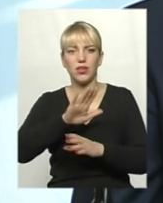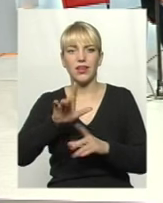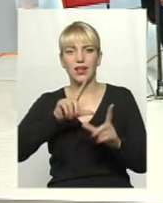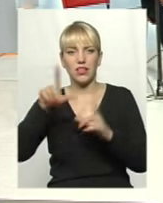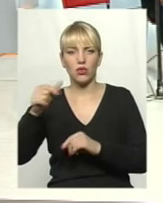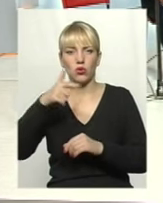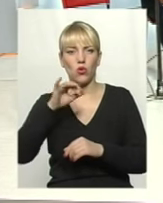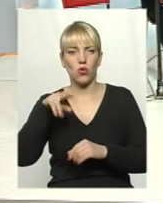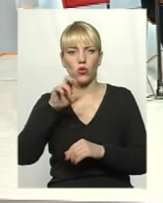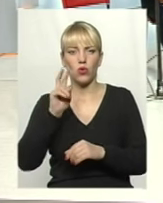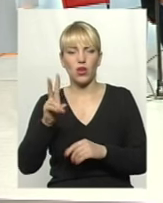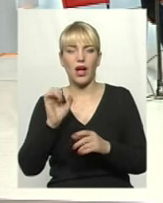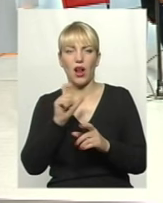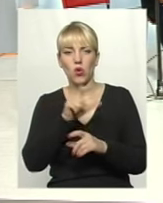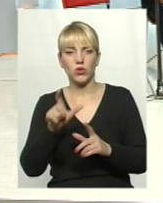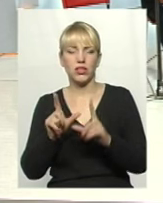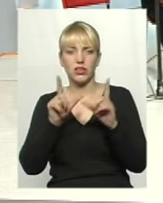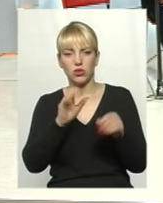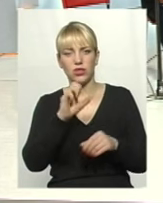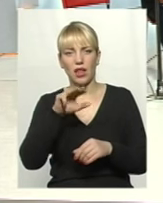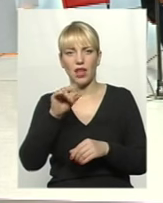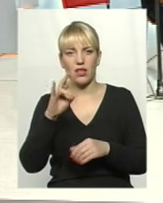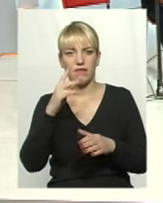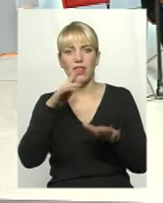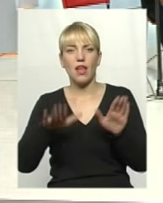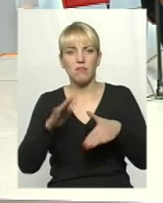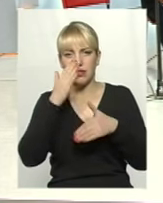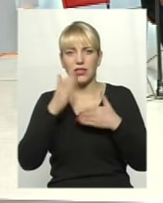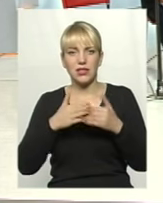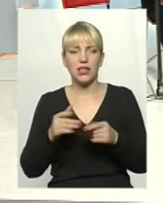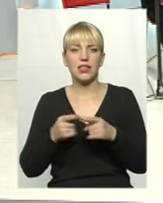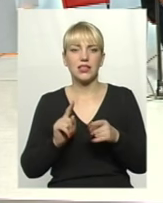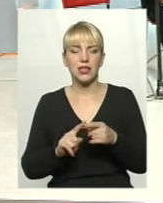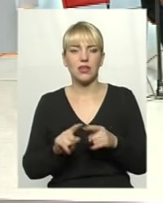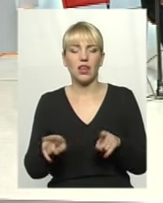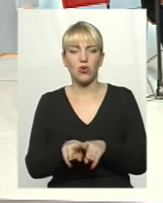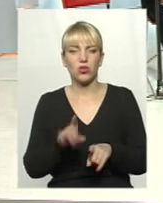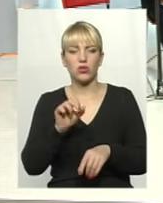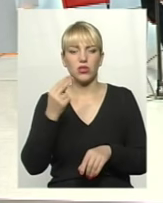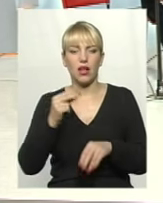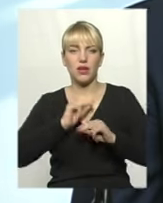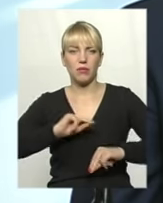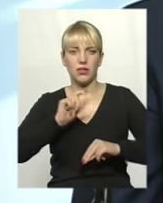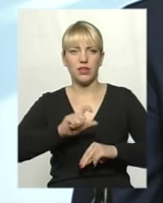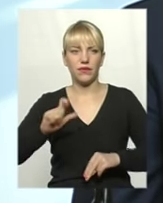да, вони вже отримують ці послуги вже на місцях. А це також, каже, соціальні